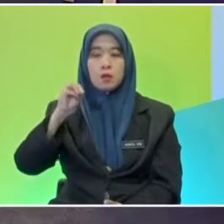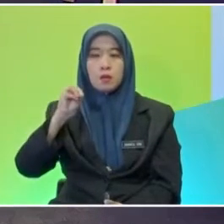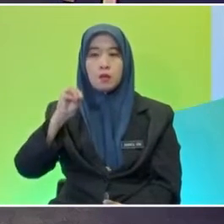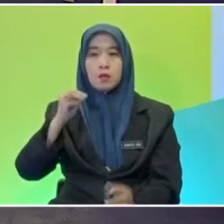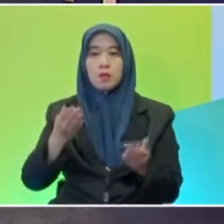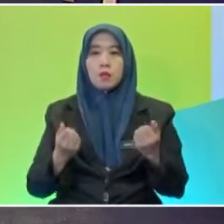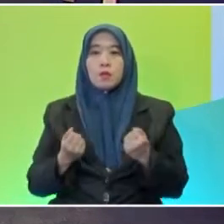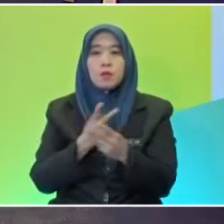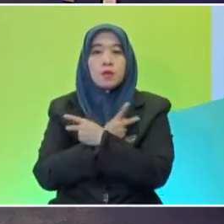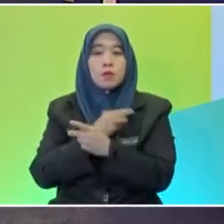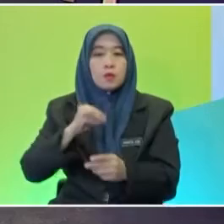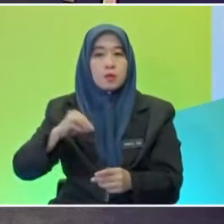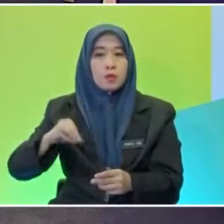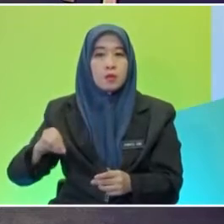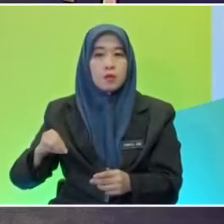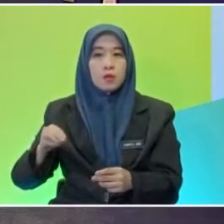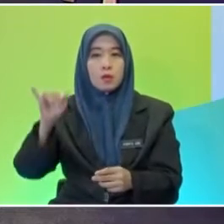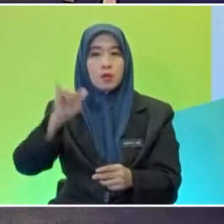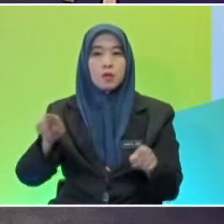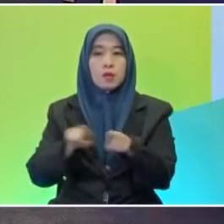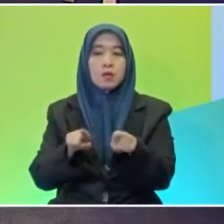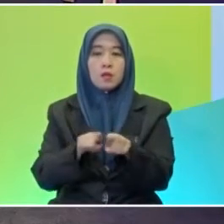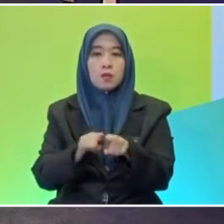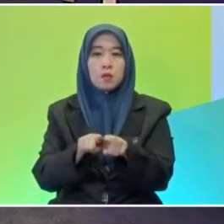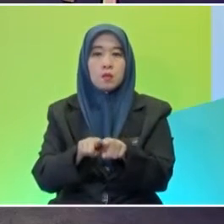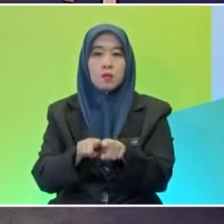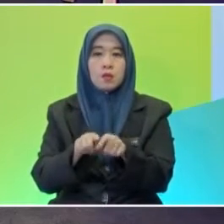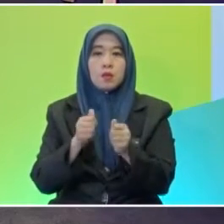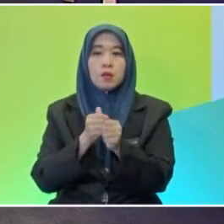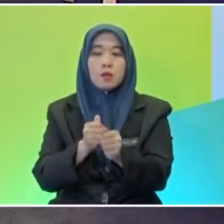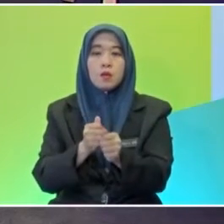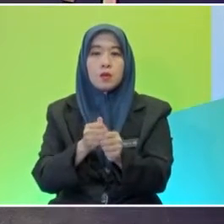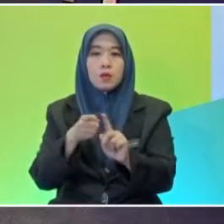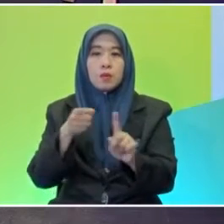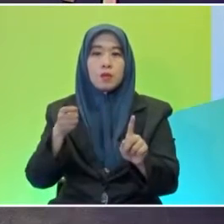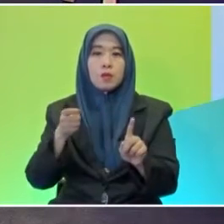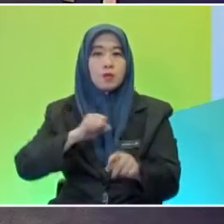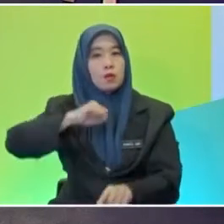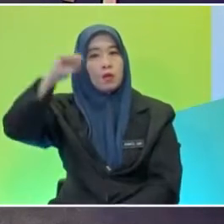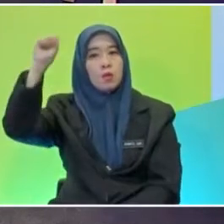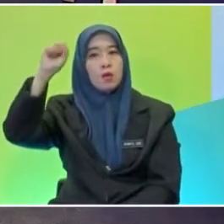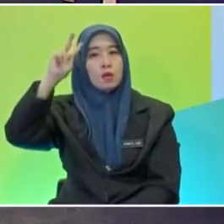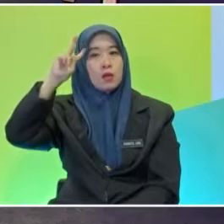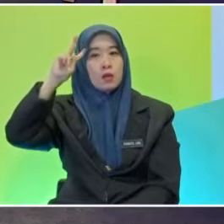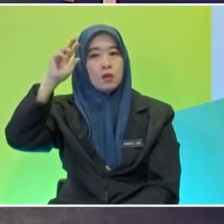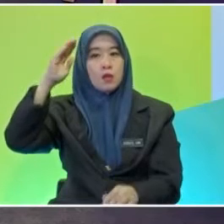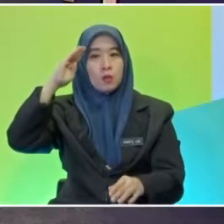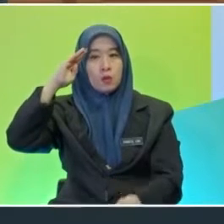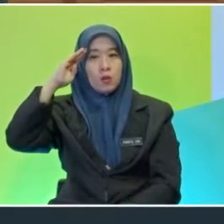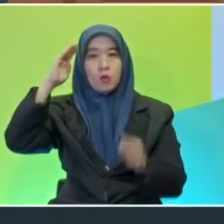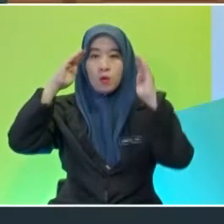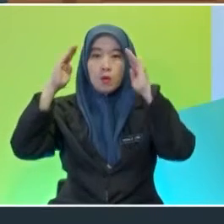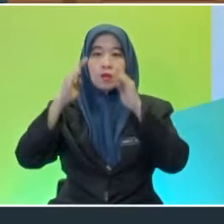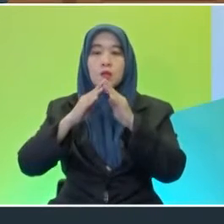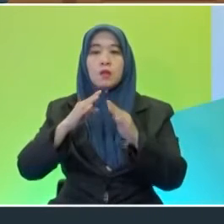murid-murid yang menyertai kita pada hari ini Adinda risabah Joko Pahang dan juga Kelantan dan kita ucapkan juga